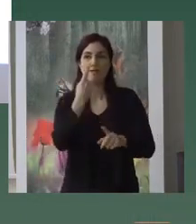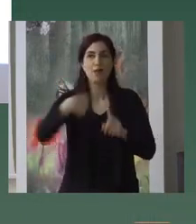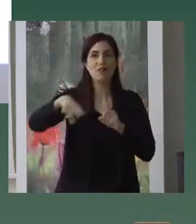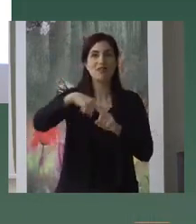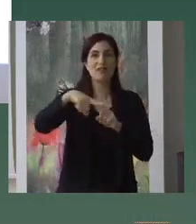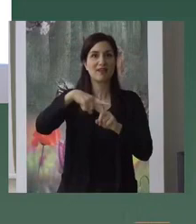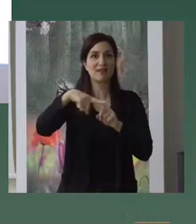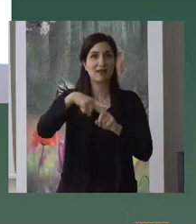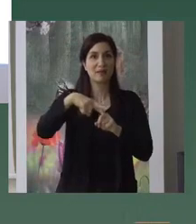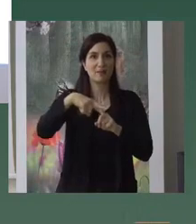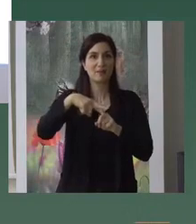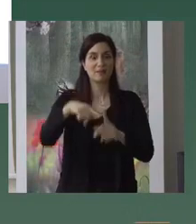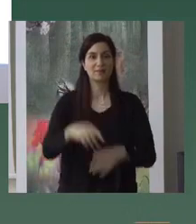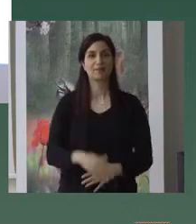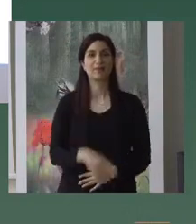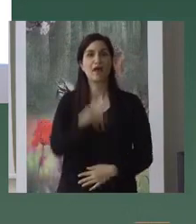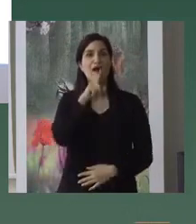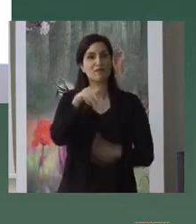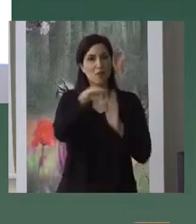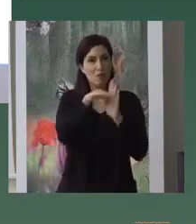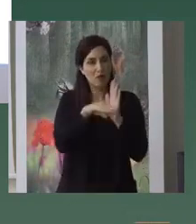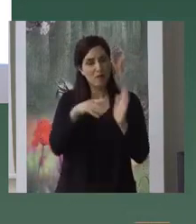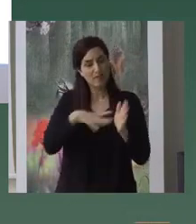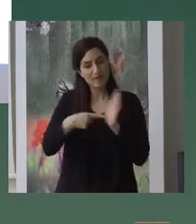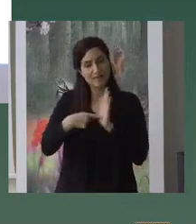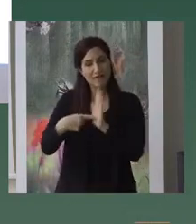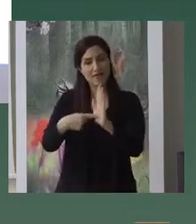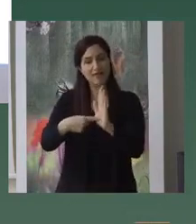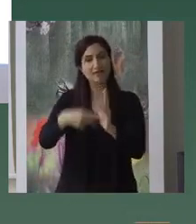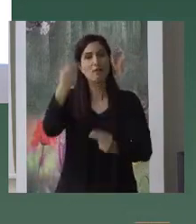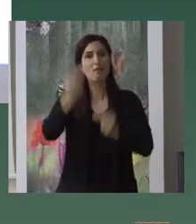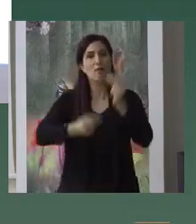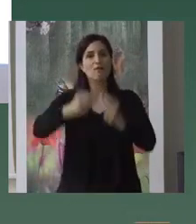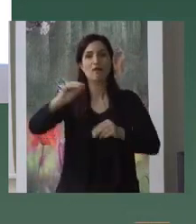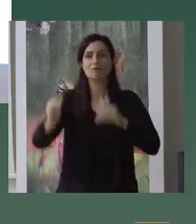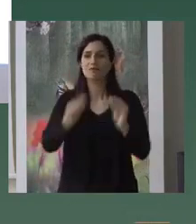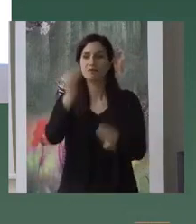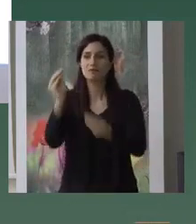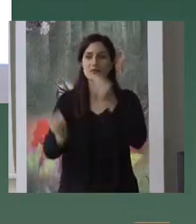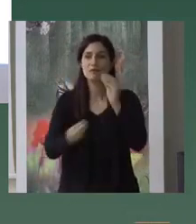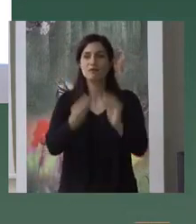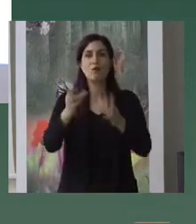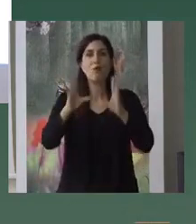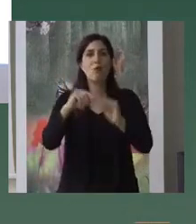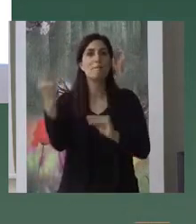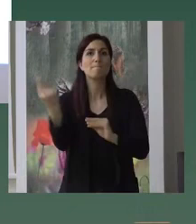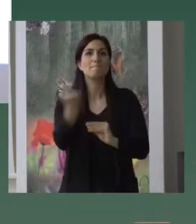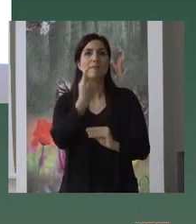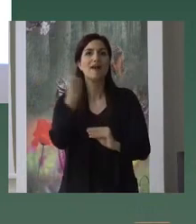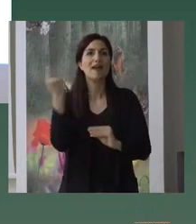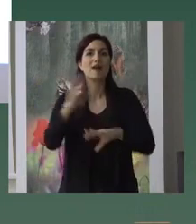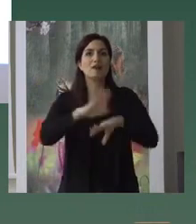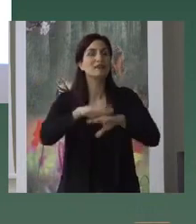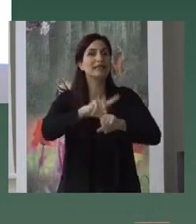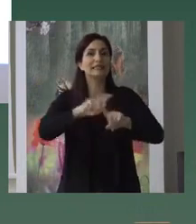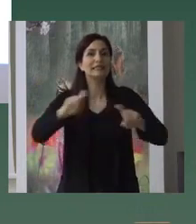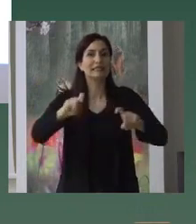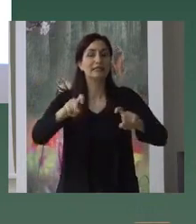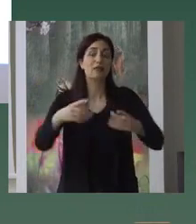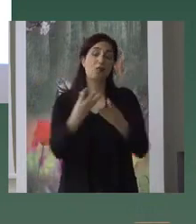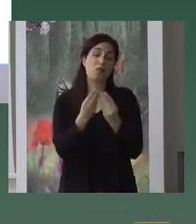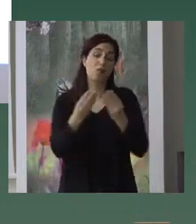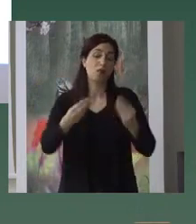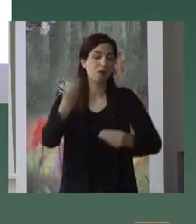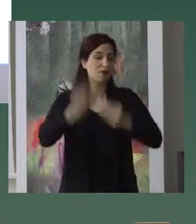αναδείξει τα προβλήματα ή κάποια από αυτά, γιατί τα προβλήματα της κλιματικής κρίσης είναι πάρα πολλά και πολυσύνθετα και